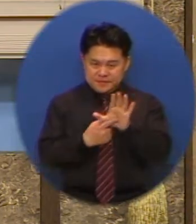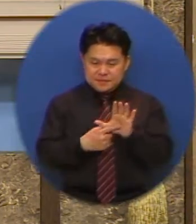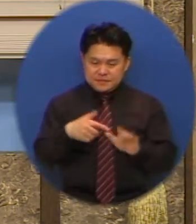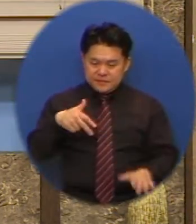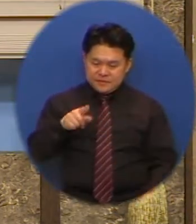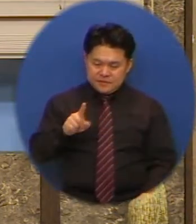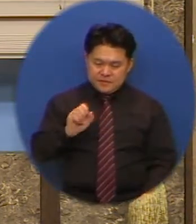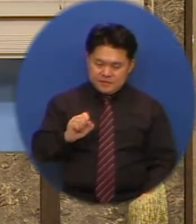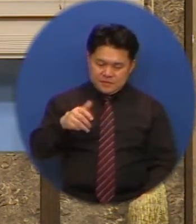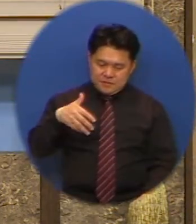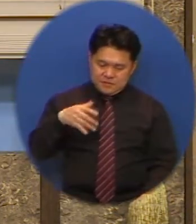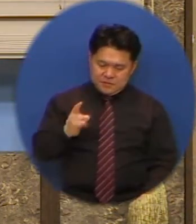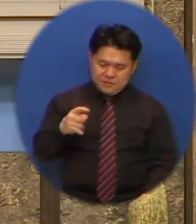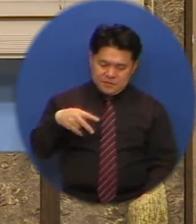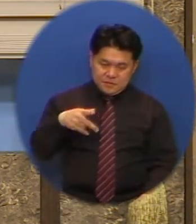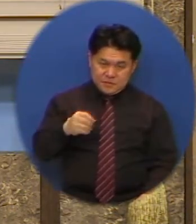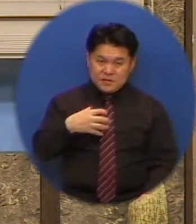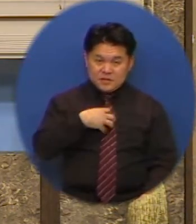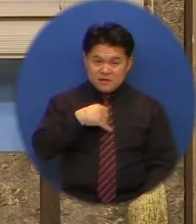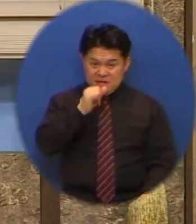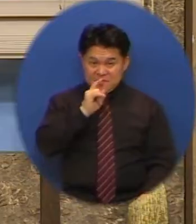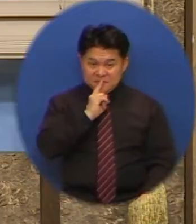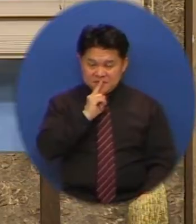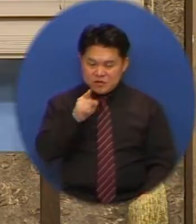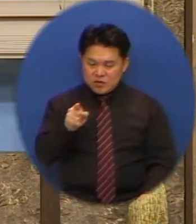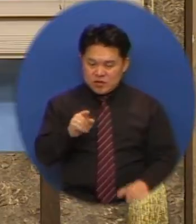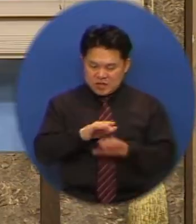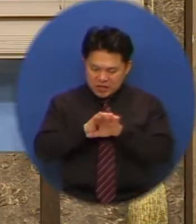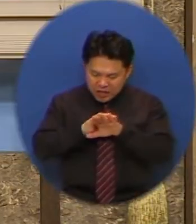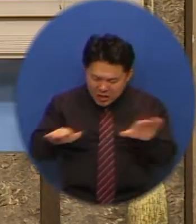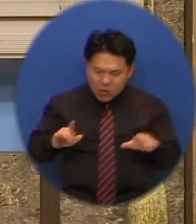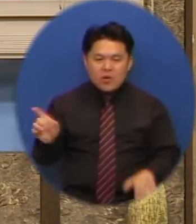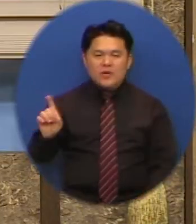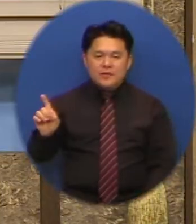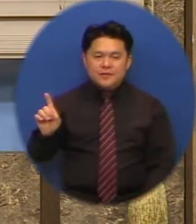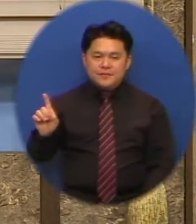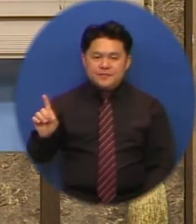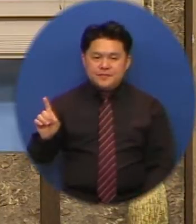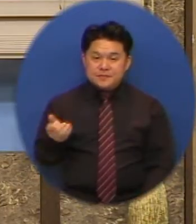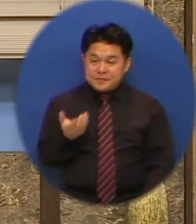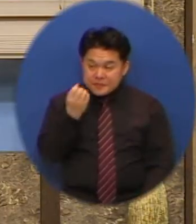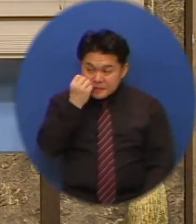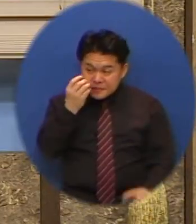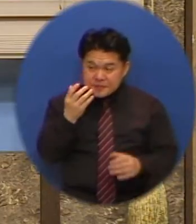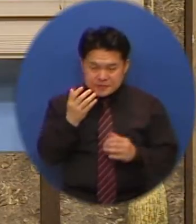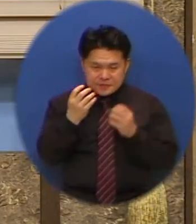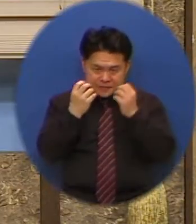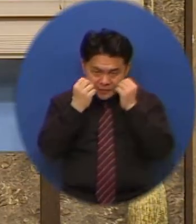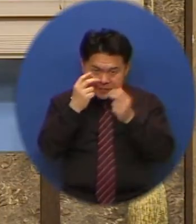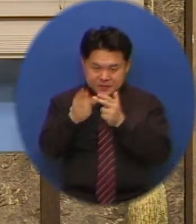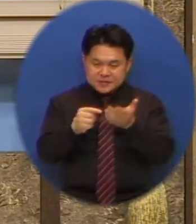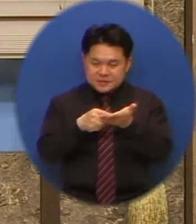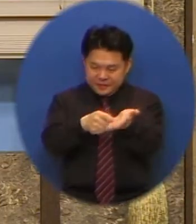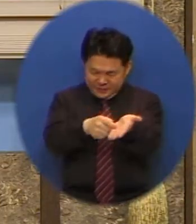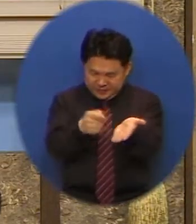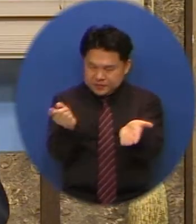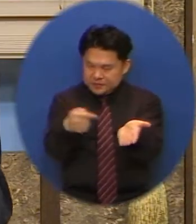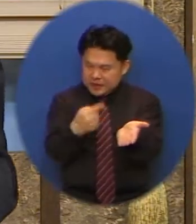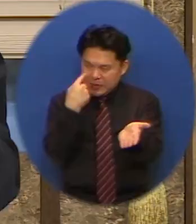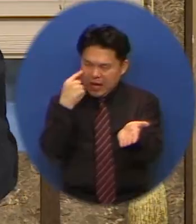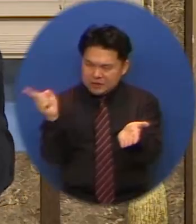위기다. 그래서 네. 제가 이제 이 위기를 극복하기 위해서 아까 그런 새로운 사업을 제시를